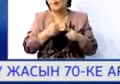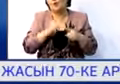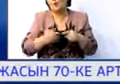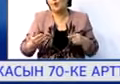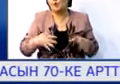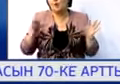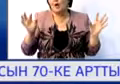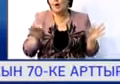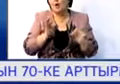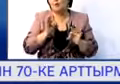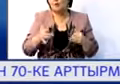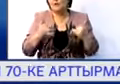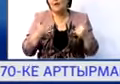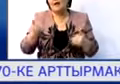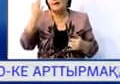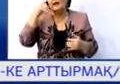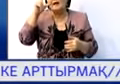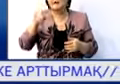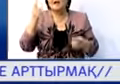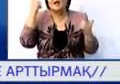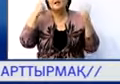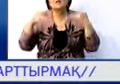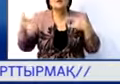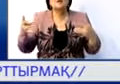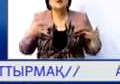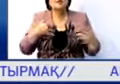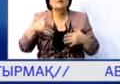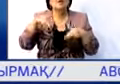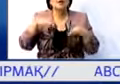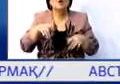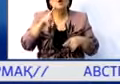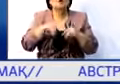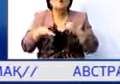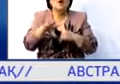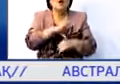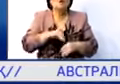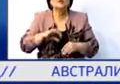өмірін музыка өнеріне арнаған талантты азамат жеке шығармашылық концертін өткізді. Туған